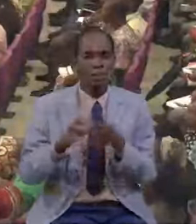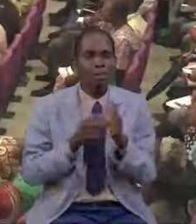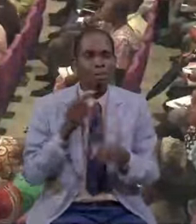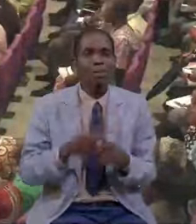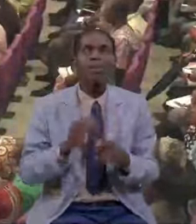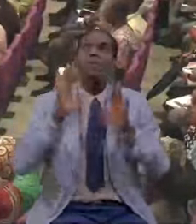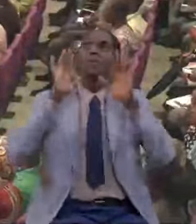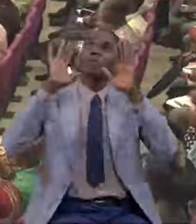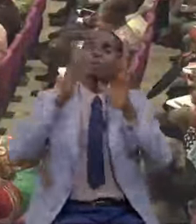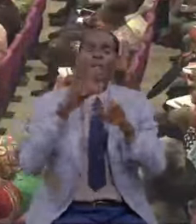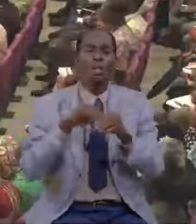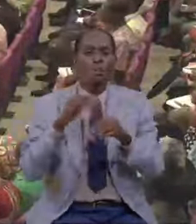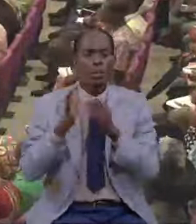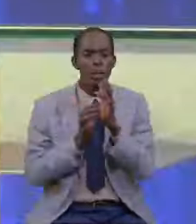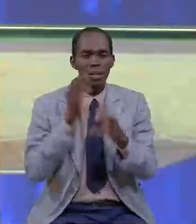et les prodiges ce soir,